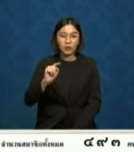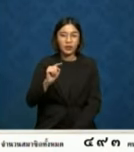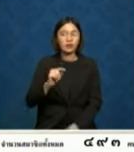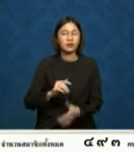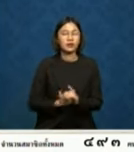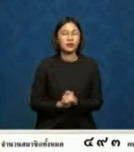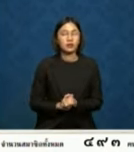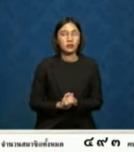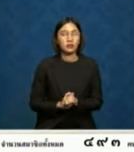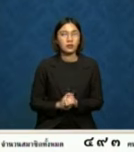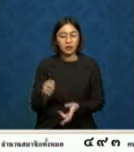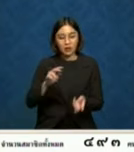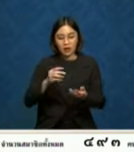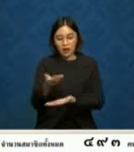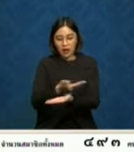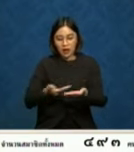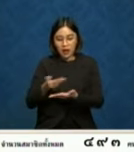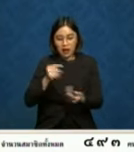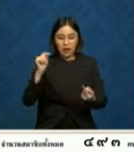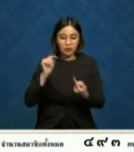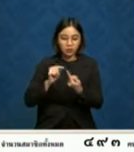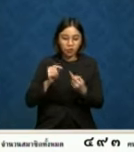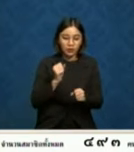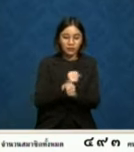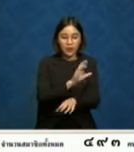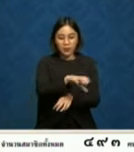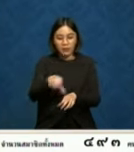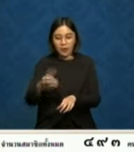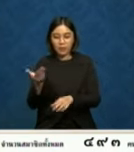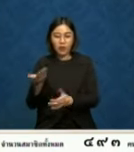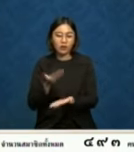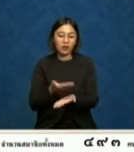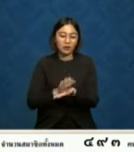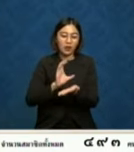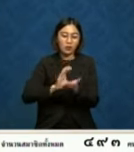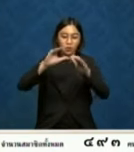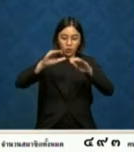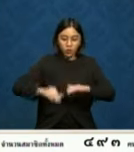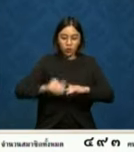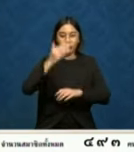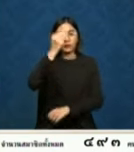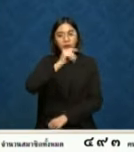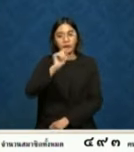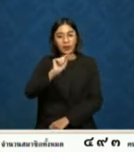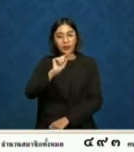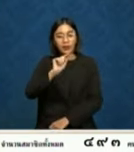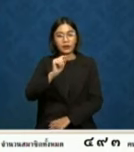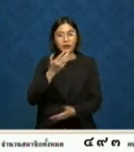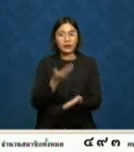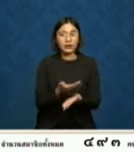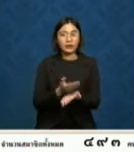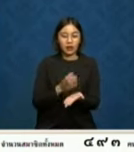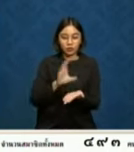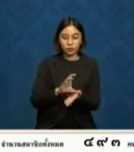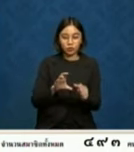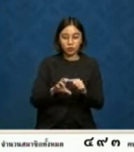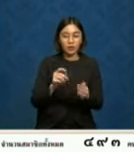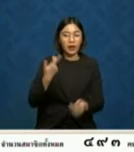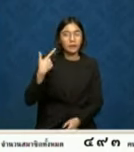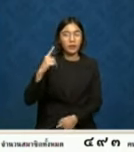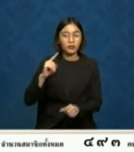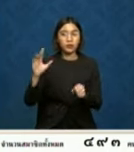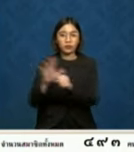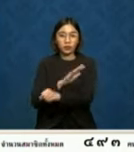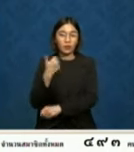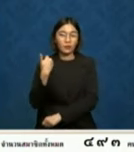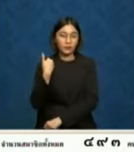เอ่อหารือกับหน่วยงานในการที่จะปรับลดงบประมาณในบางส่วนเพื่อให้เม็ดเงินเกิดประโยชน์สูง